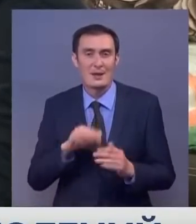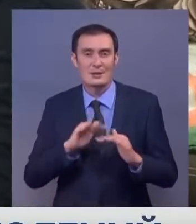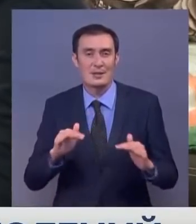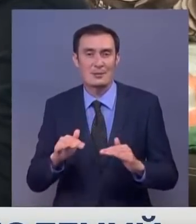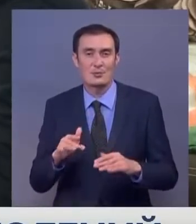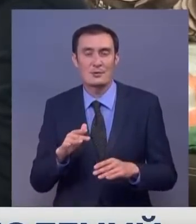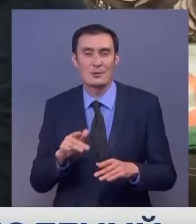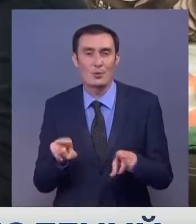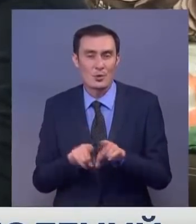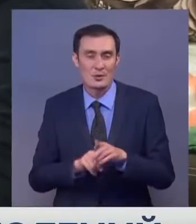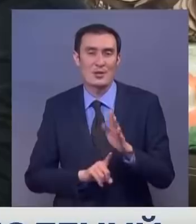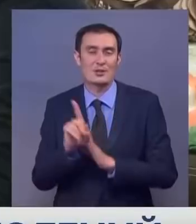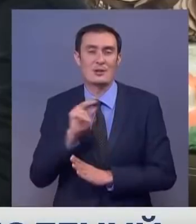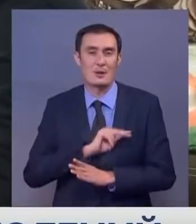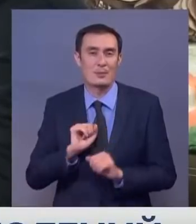года два.